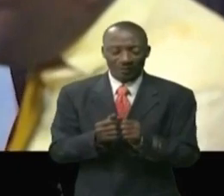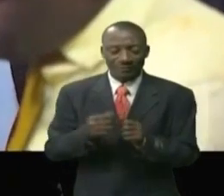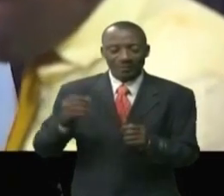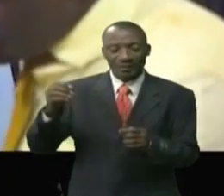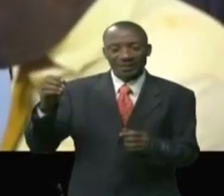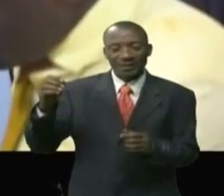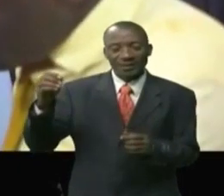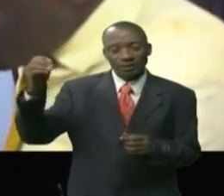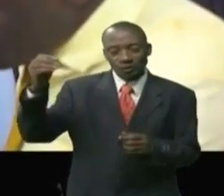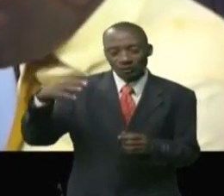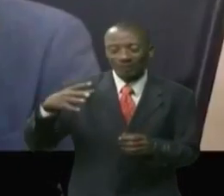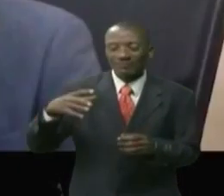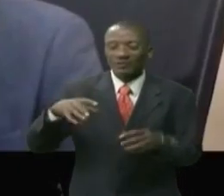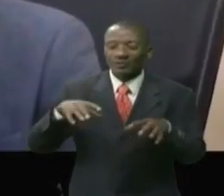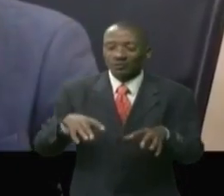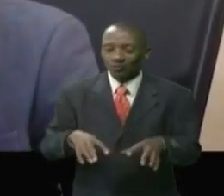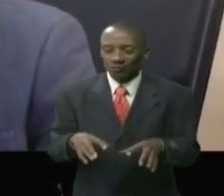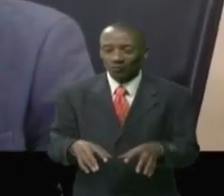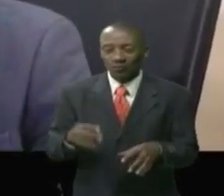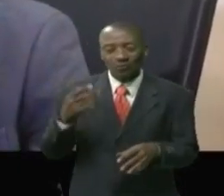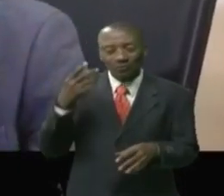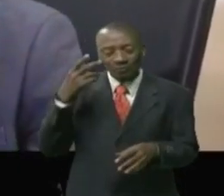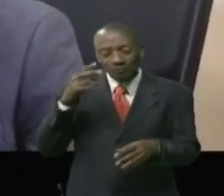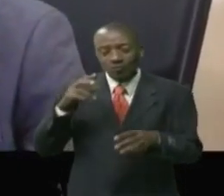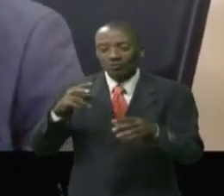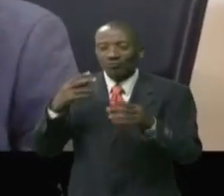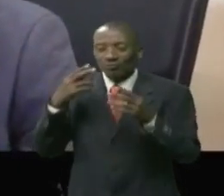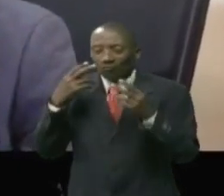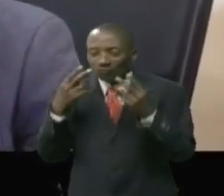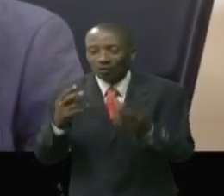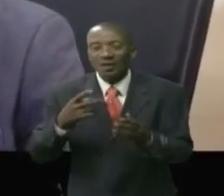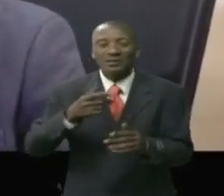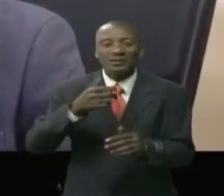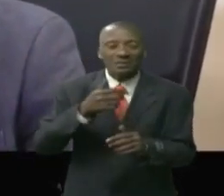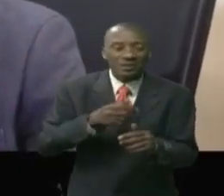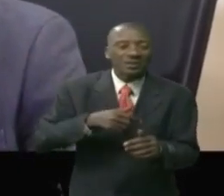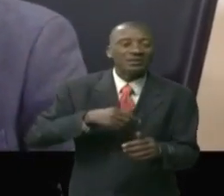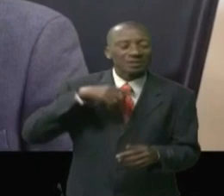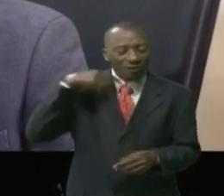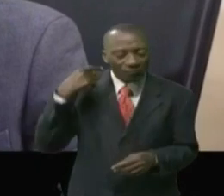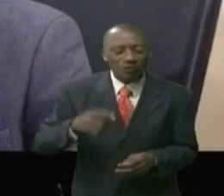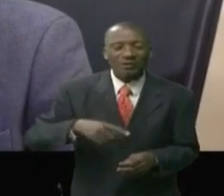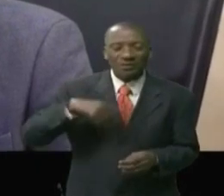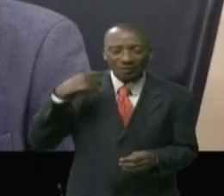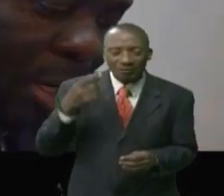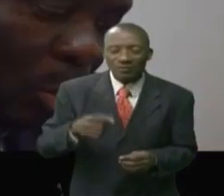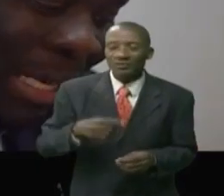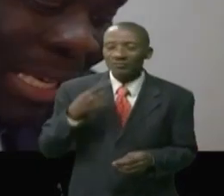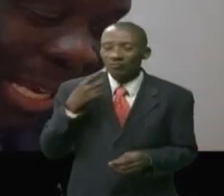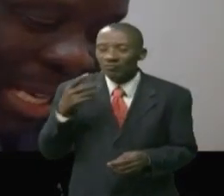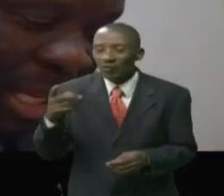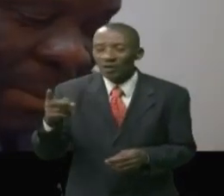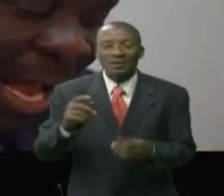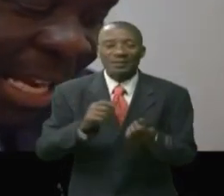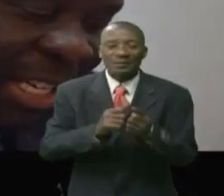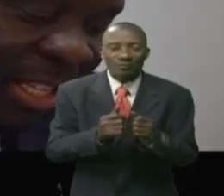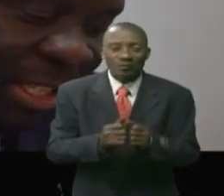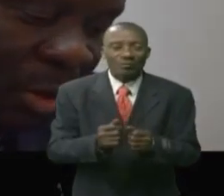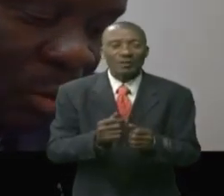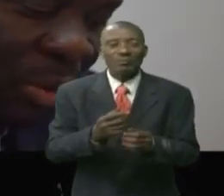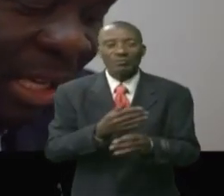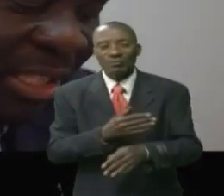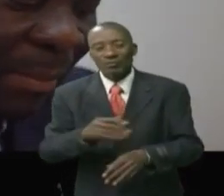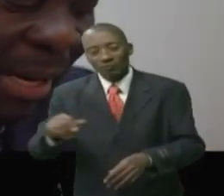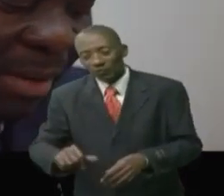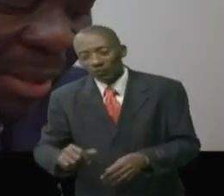décideurs politiques doivent à chaque fois remettre à cet institut des données fiables pour s'en servir